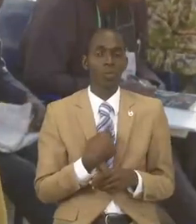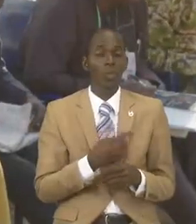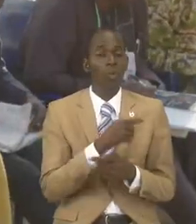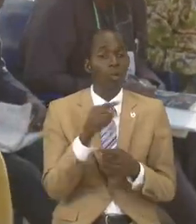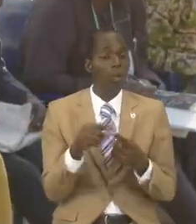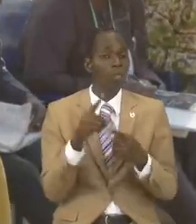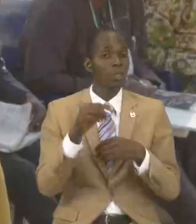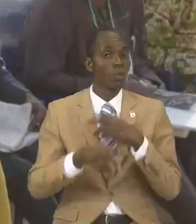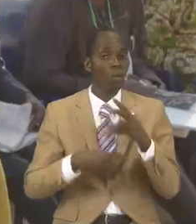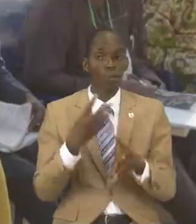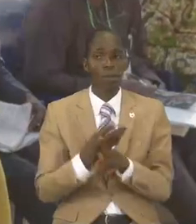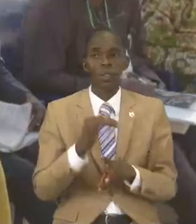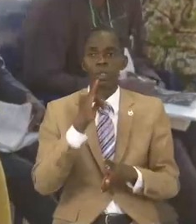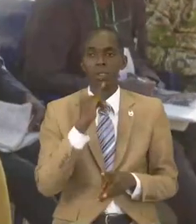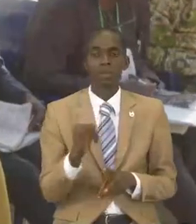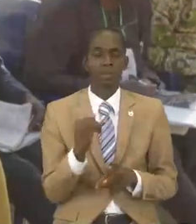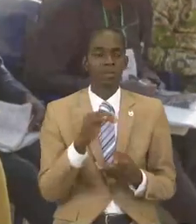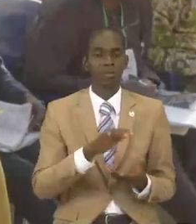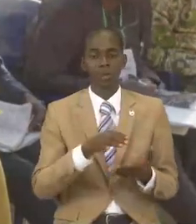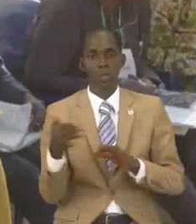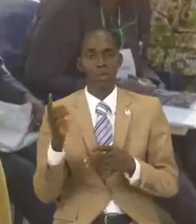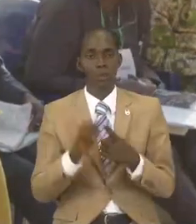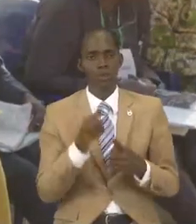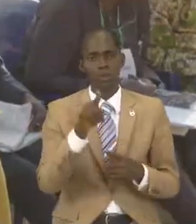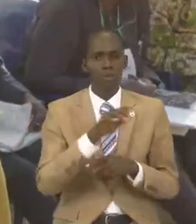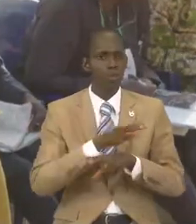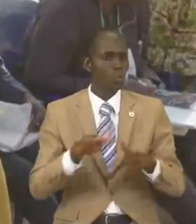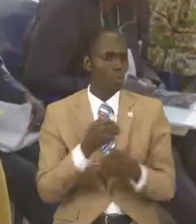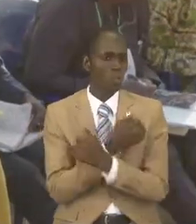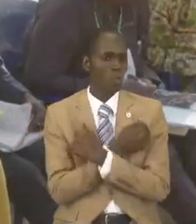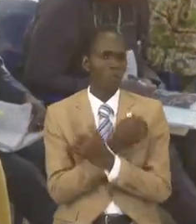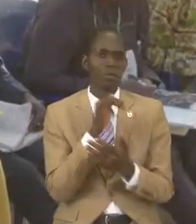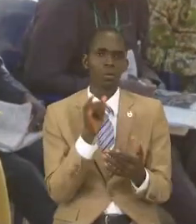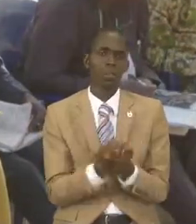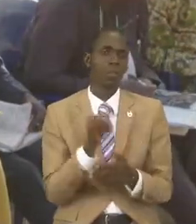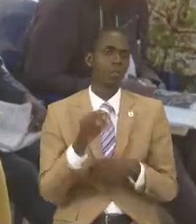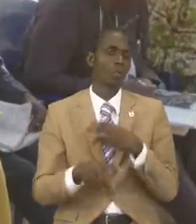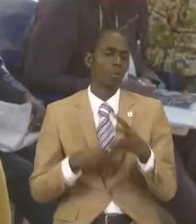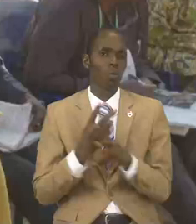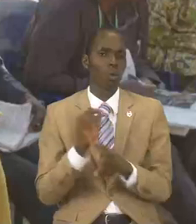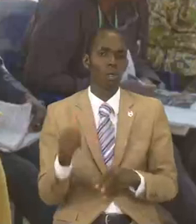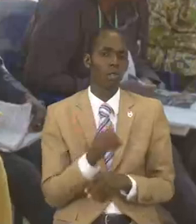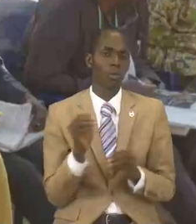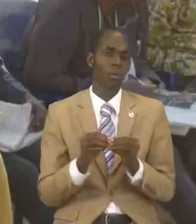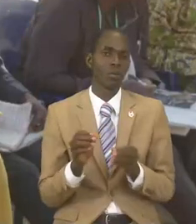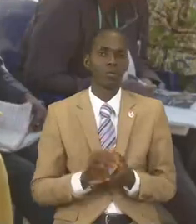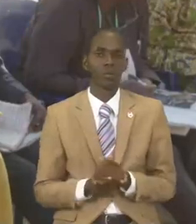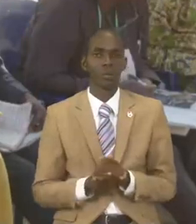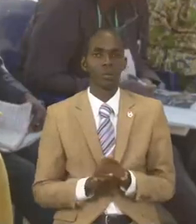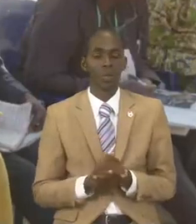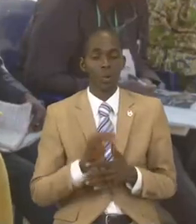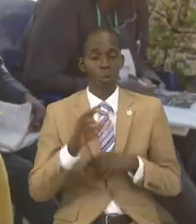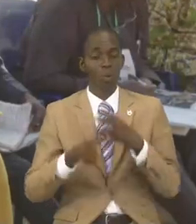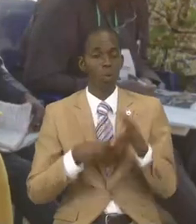Quand le monde est crucifié pour toi, tu n'aimes plus ce monde.